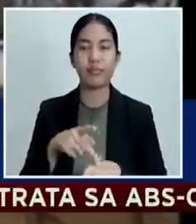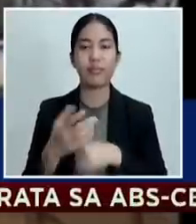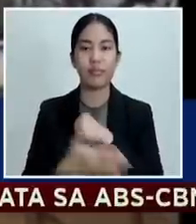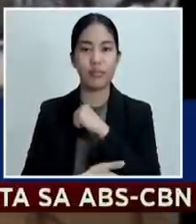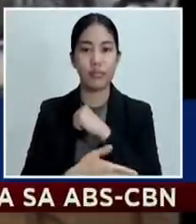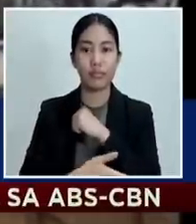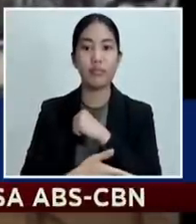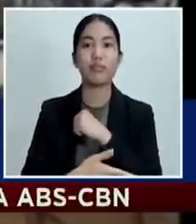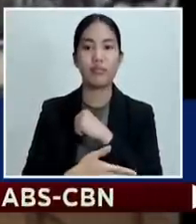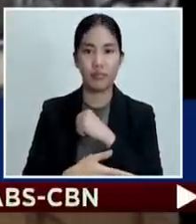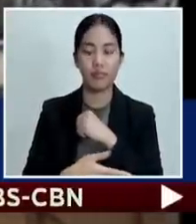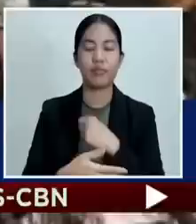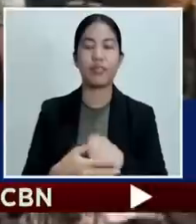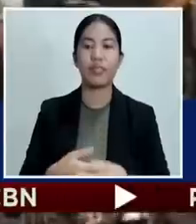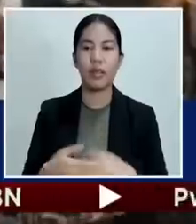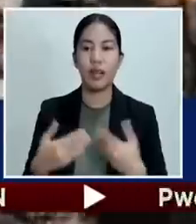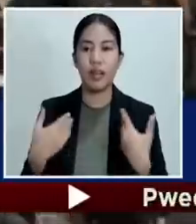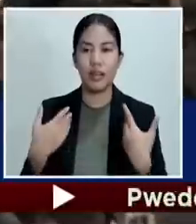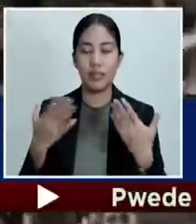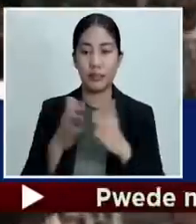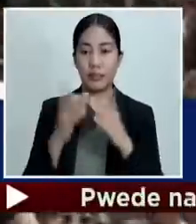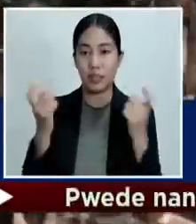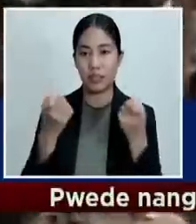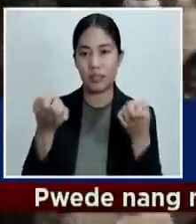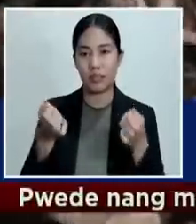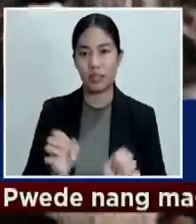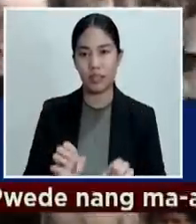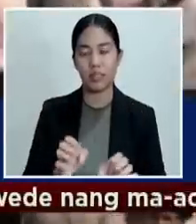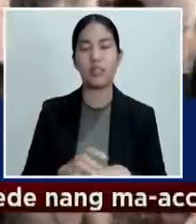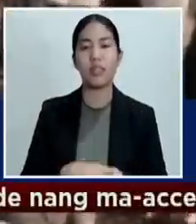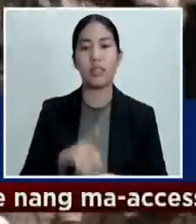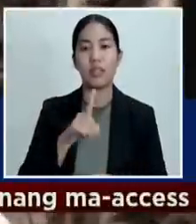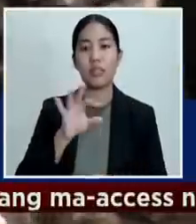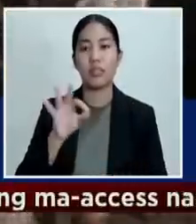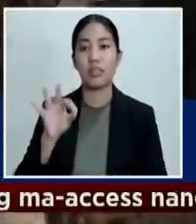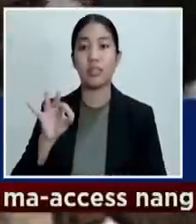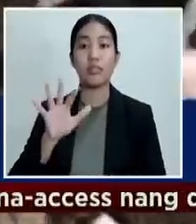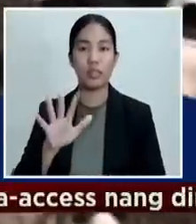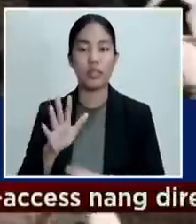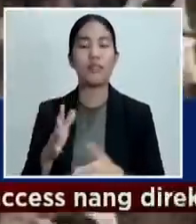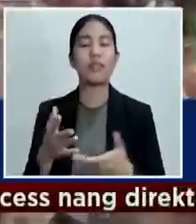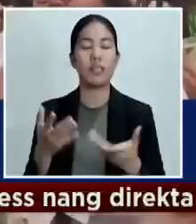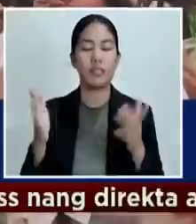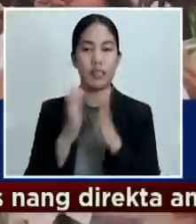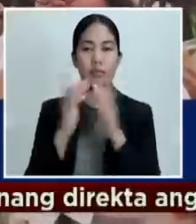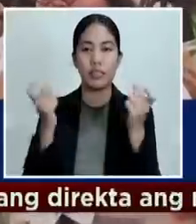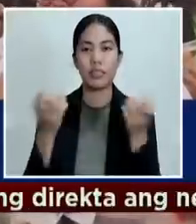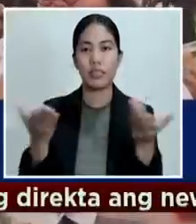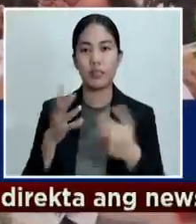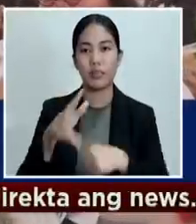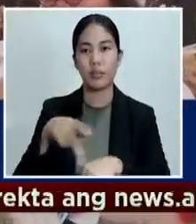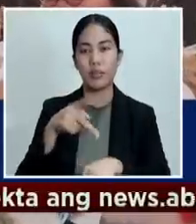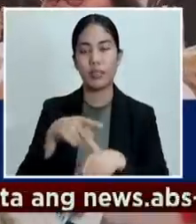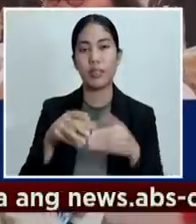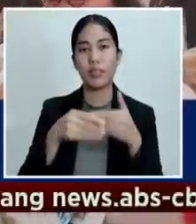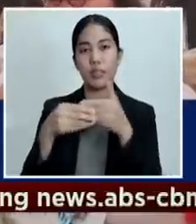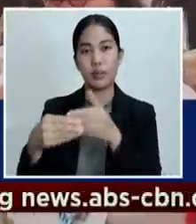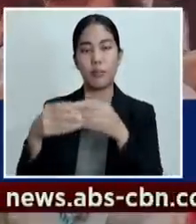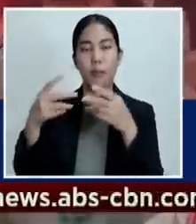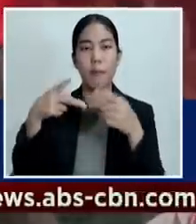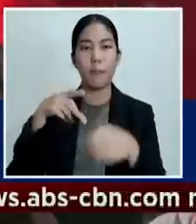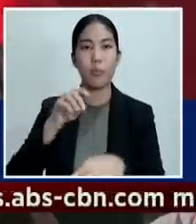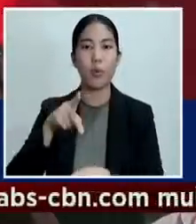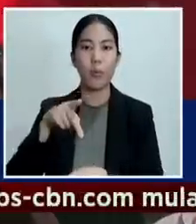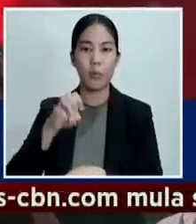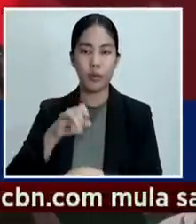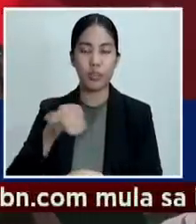pinagdausan ng World Youth Day. Ginanap ito noong 1995 at pinangunahan ni Pope John Paul II. Hiling ni Father Marty, sana